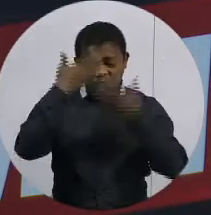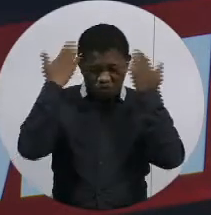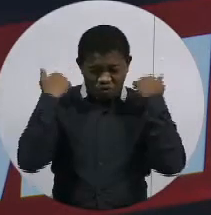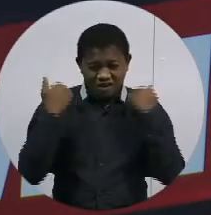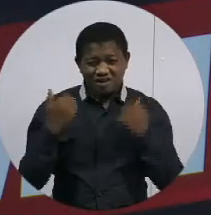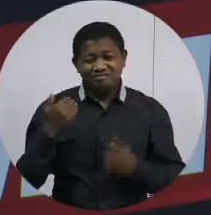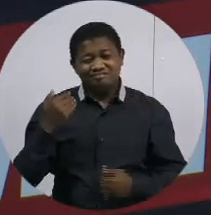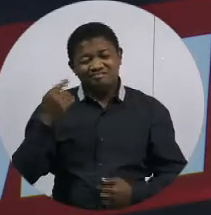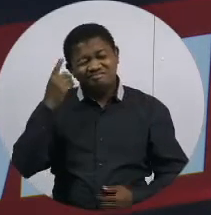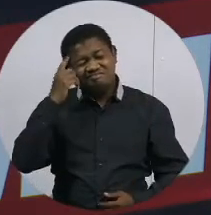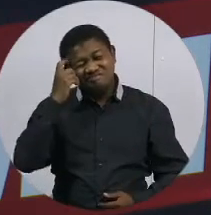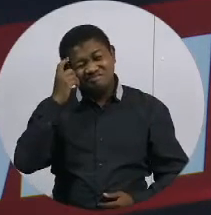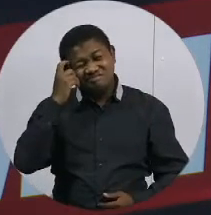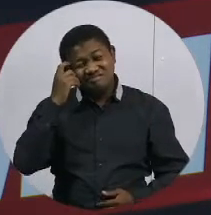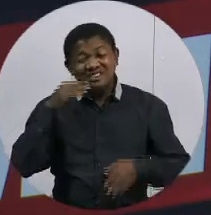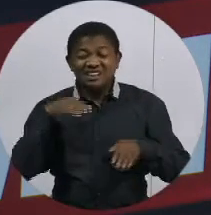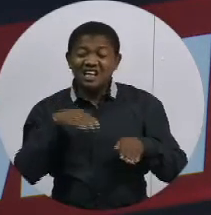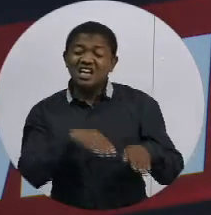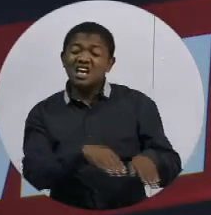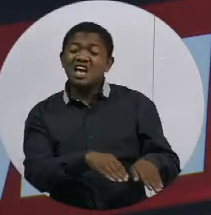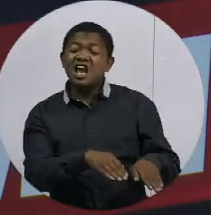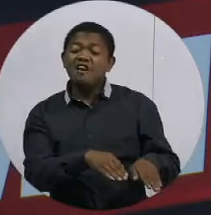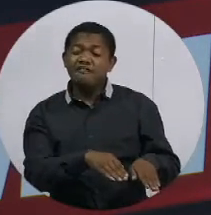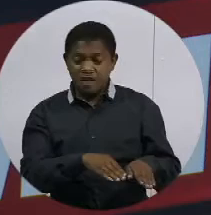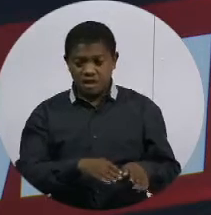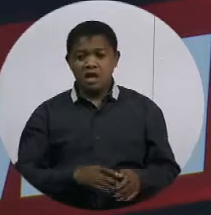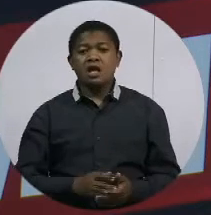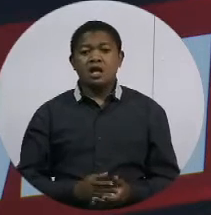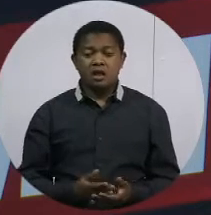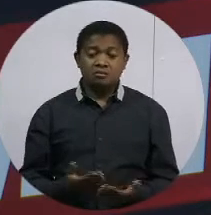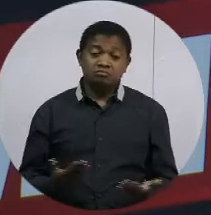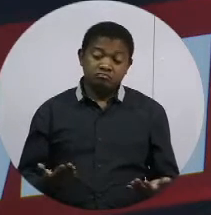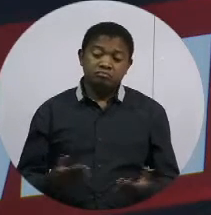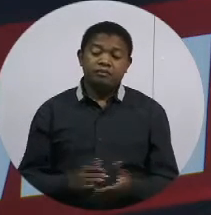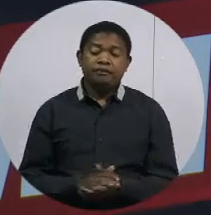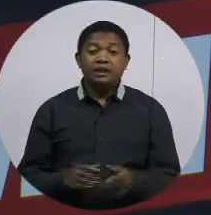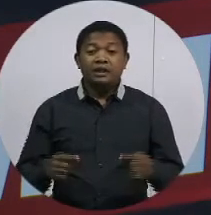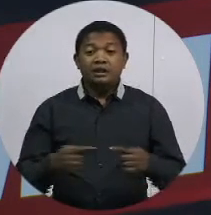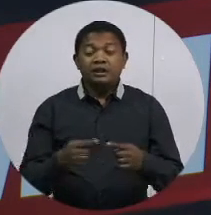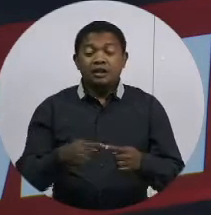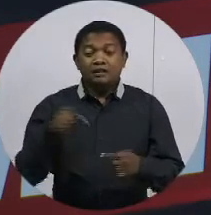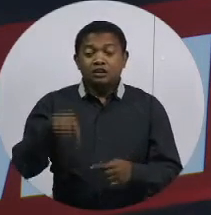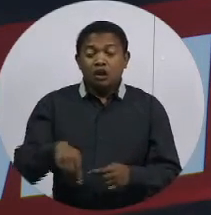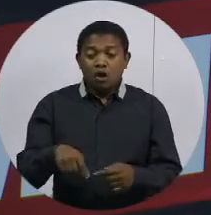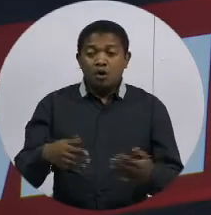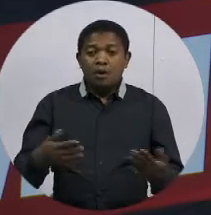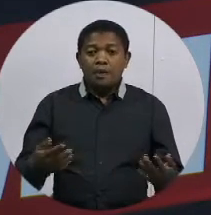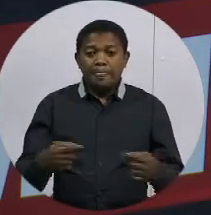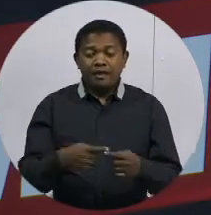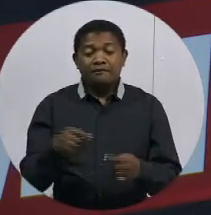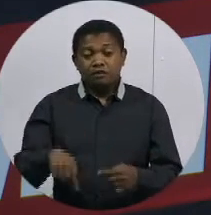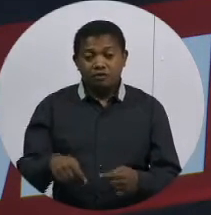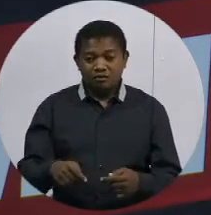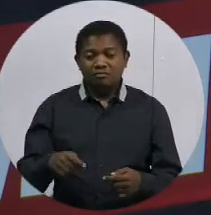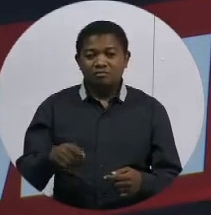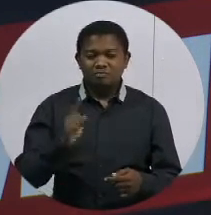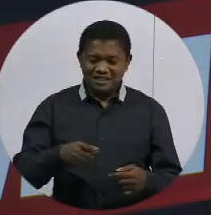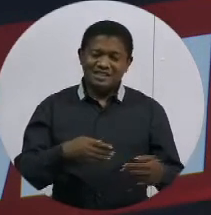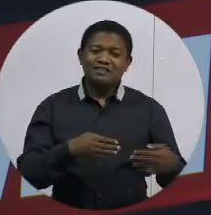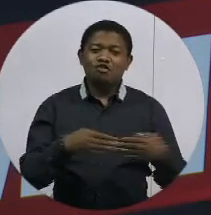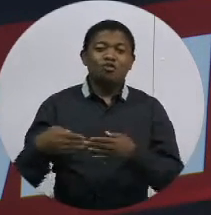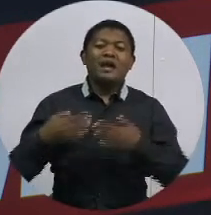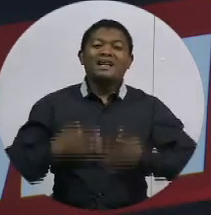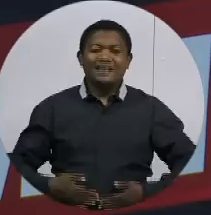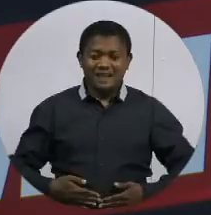ireo mitraka izay rahateo hoy ny manam-pahaizana momba ny fitondrantena sy ny fihetsika no tsara nanana manoloana ny valana aretina